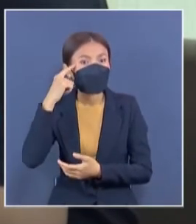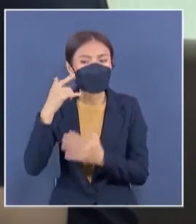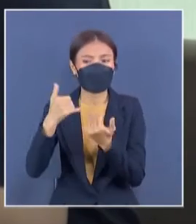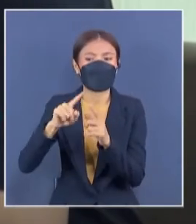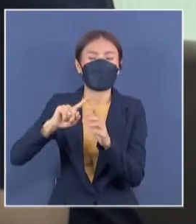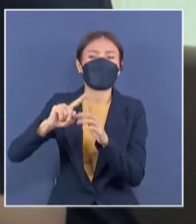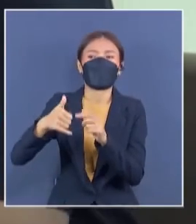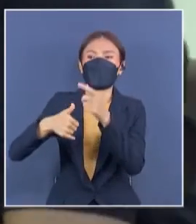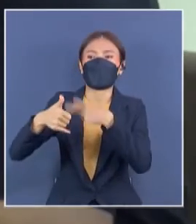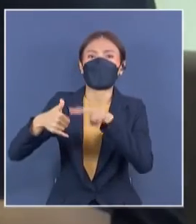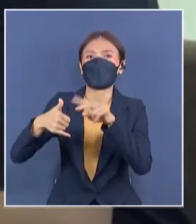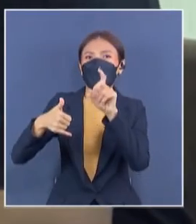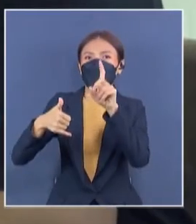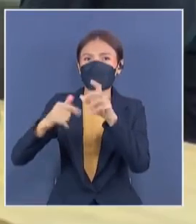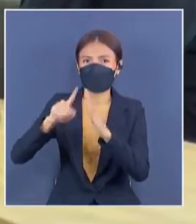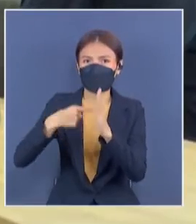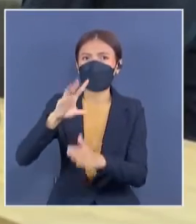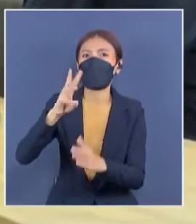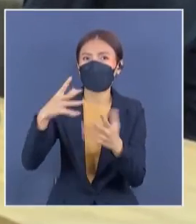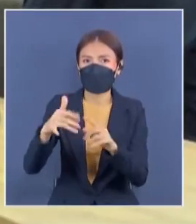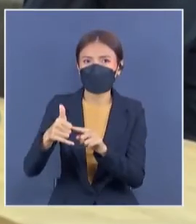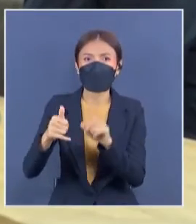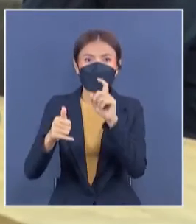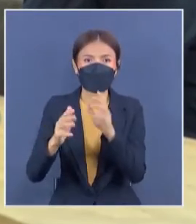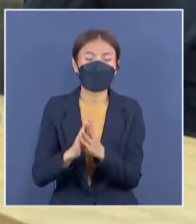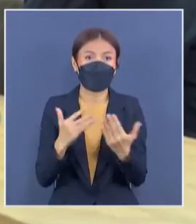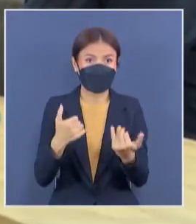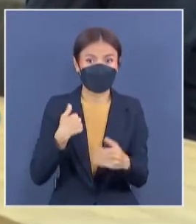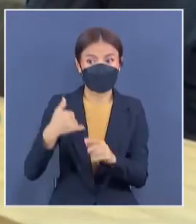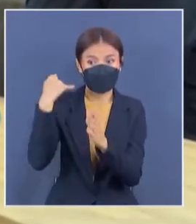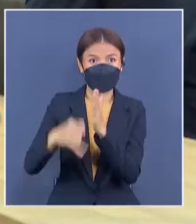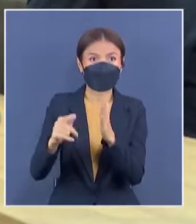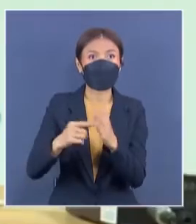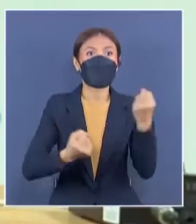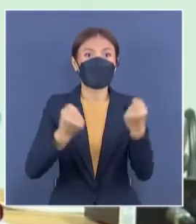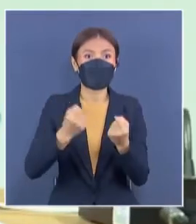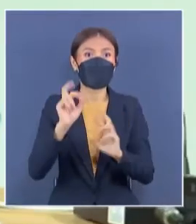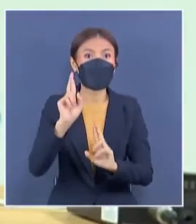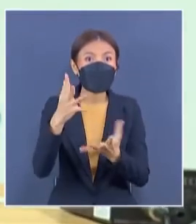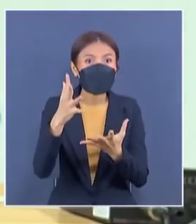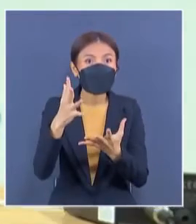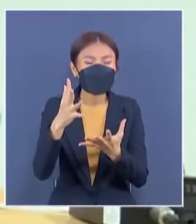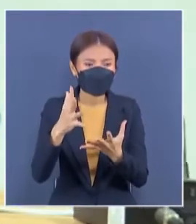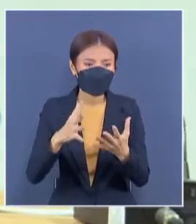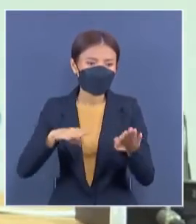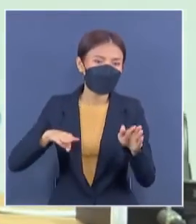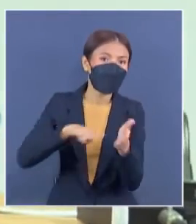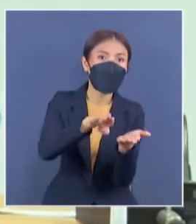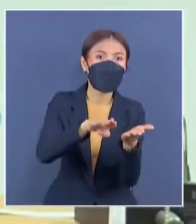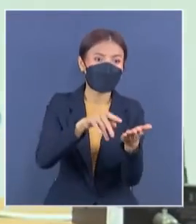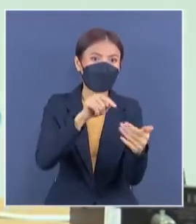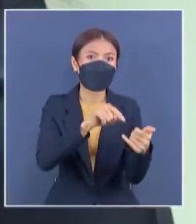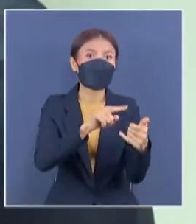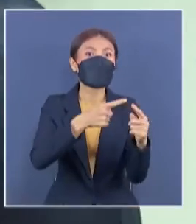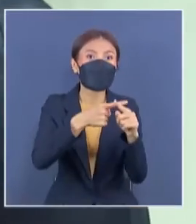ะครับส่วนข้อหาขับรถโดยประมาทเป็นเหตุให้ผู้อื่นได้รับบาดเจ็บไปดูผลการตรวจของแพทย์นิดนึงครับคุณผู้ชมครับปรากฏว่า